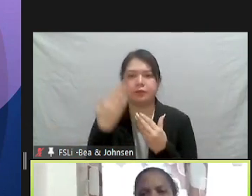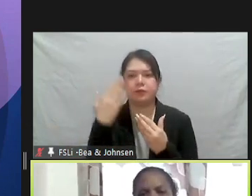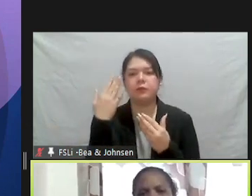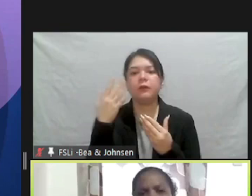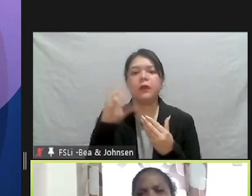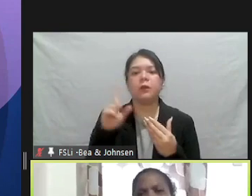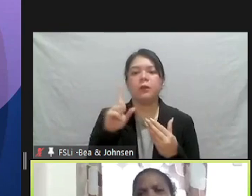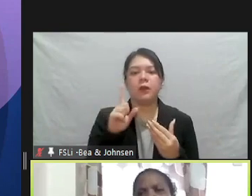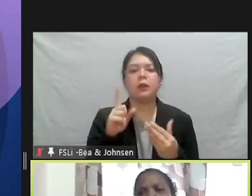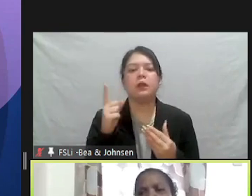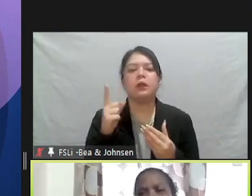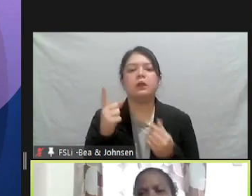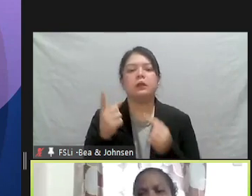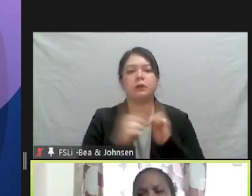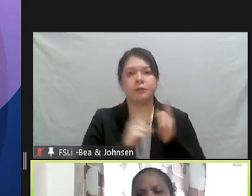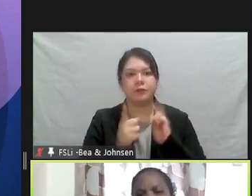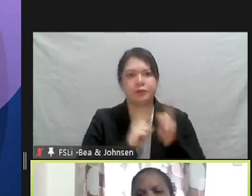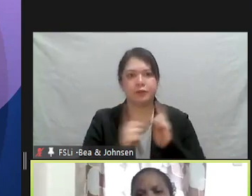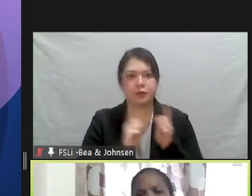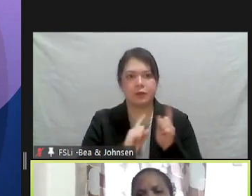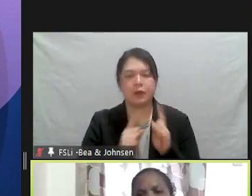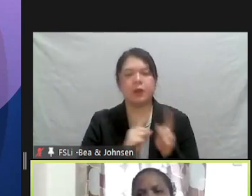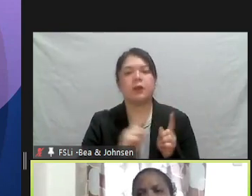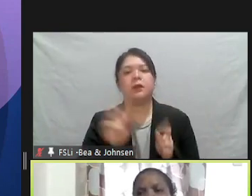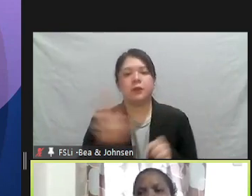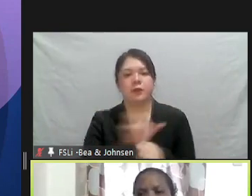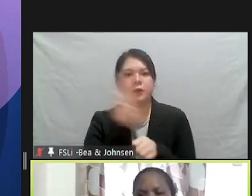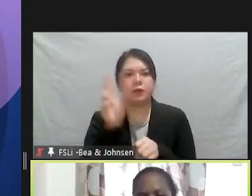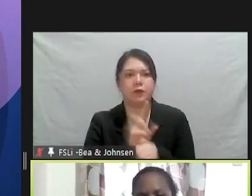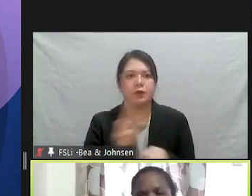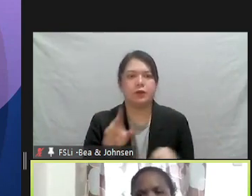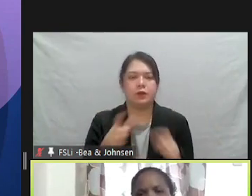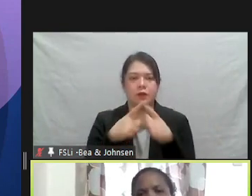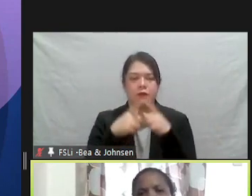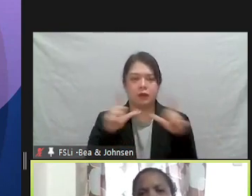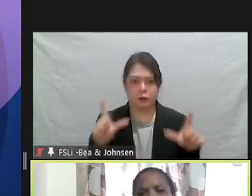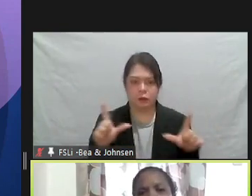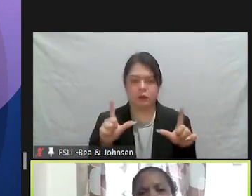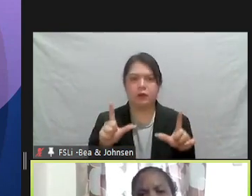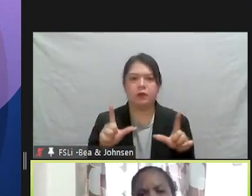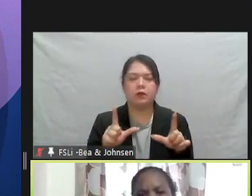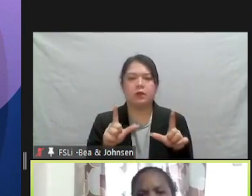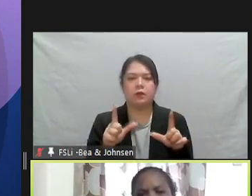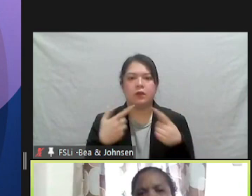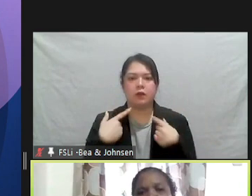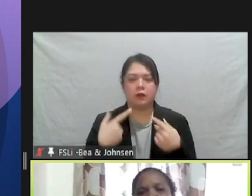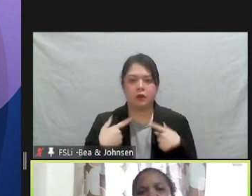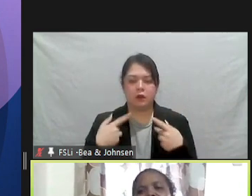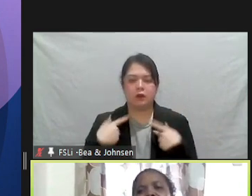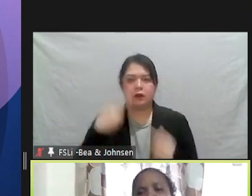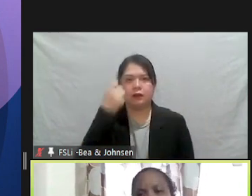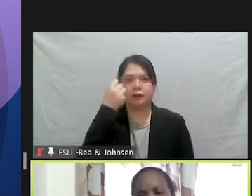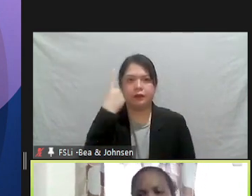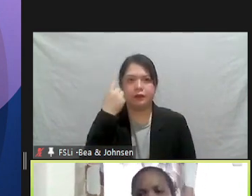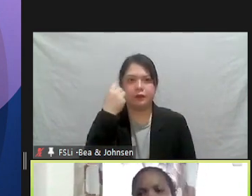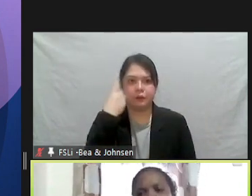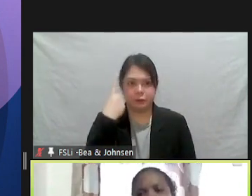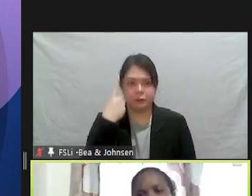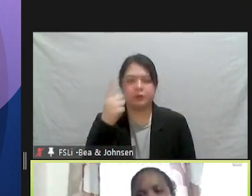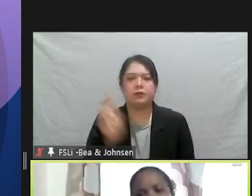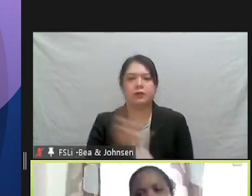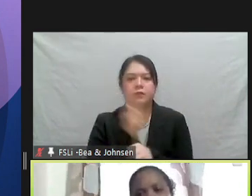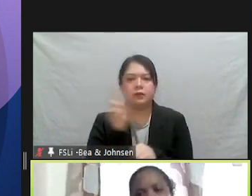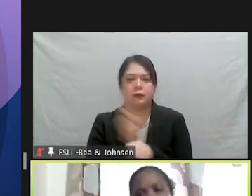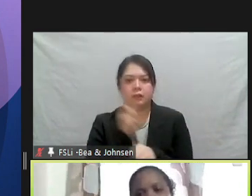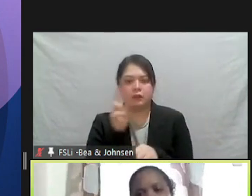ang pinag-uusapan kung ang lingwaheng ginagamit ay ang lingwaheng naiintindihan at ginagamit